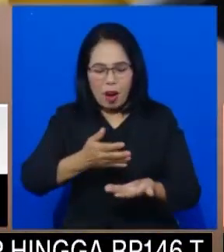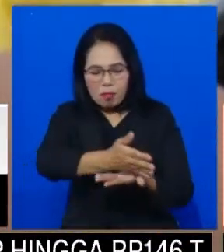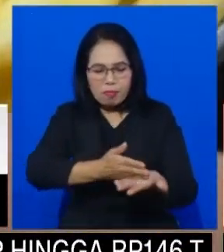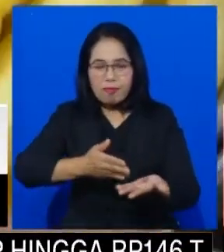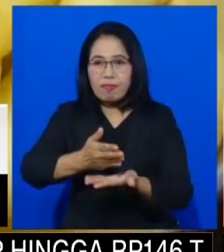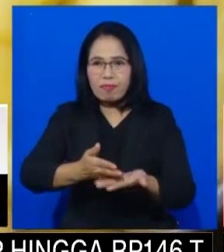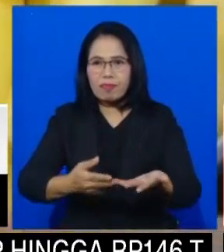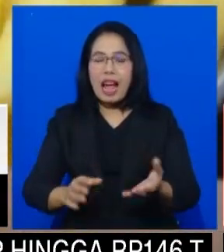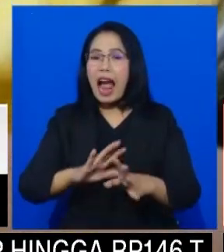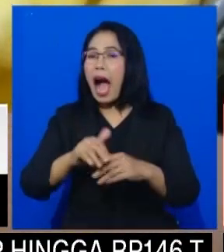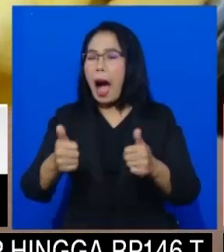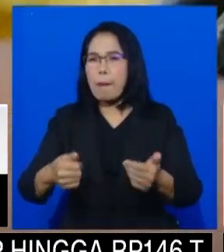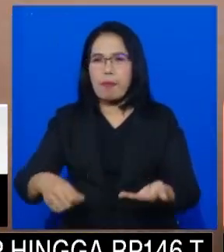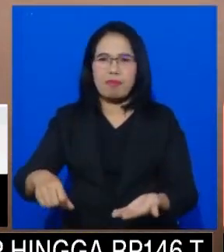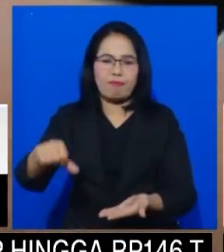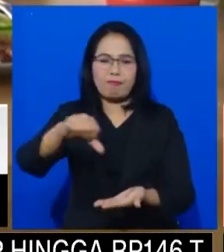sausnya.